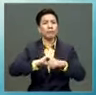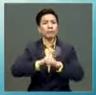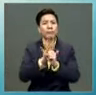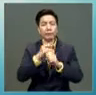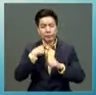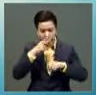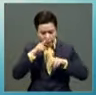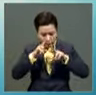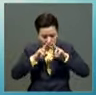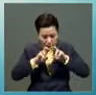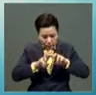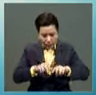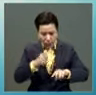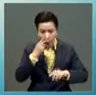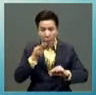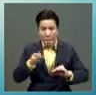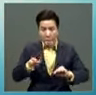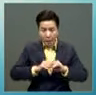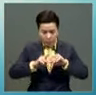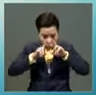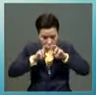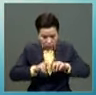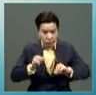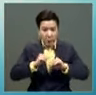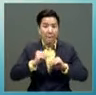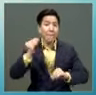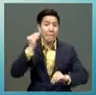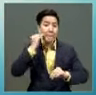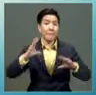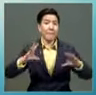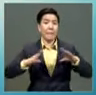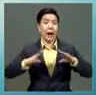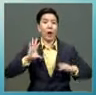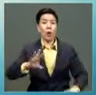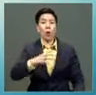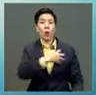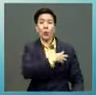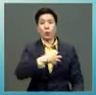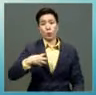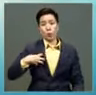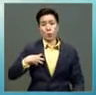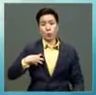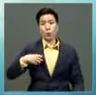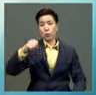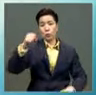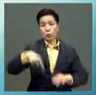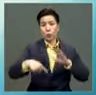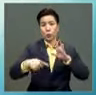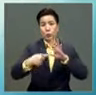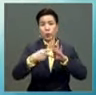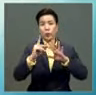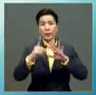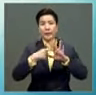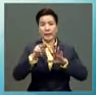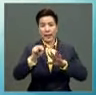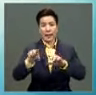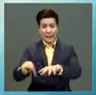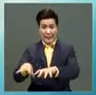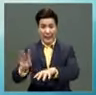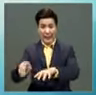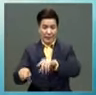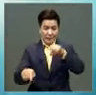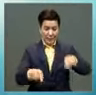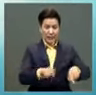การสอบสวนโรคเพิ่มเติมณที่บ้านพักสถานทูตซูดานและ1 X Condominium